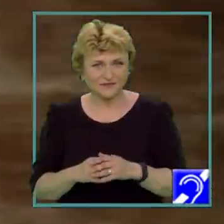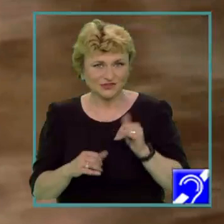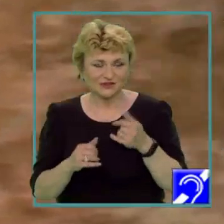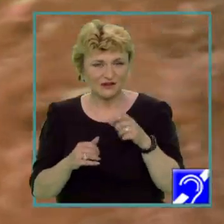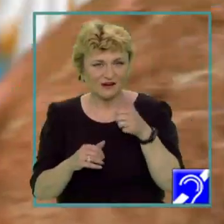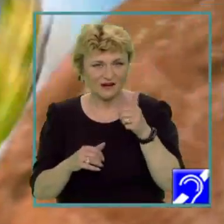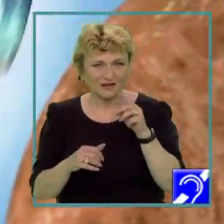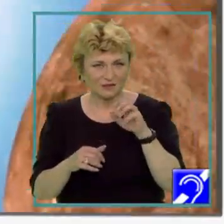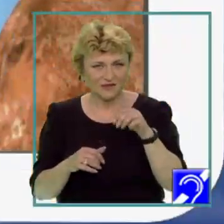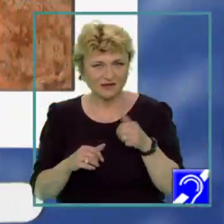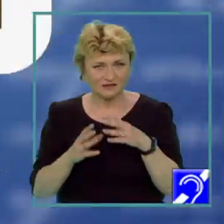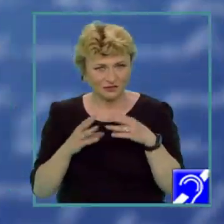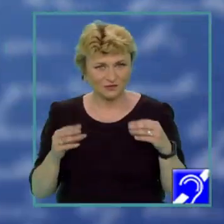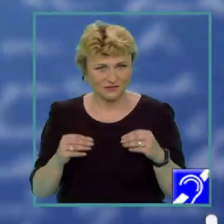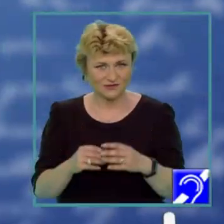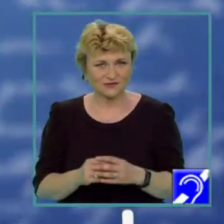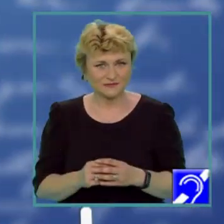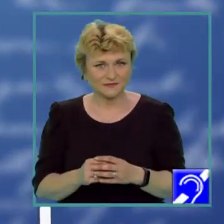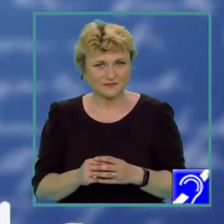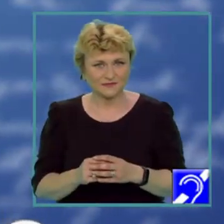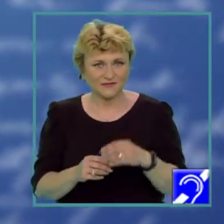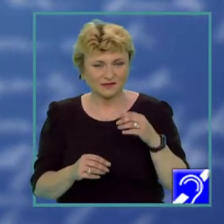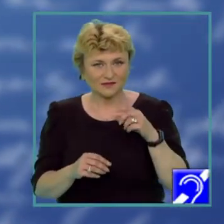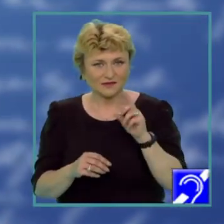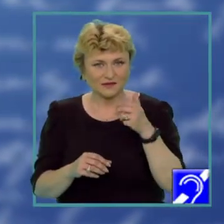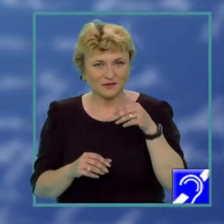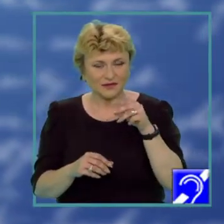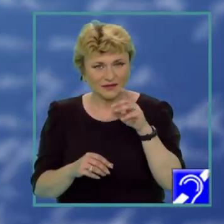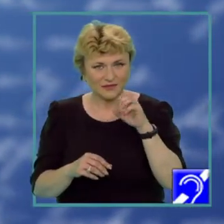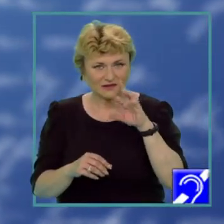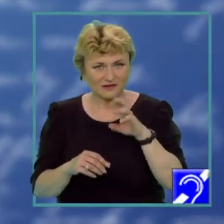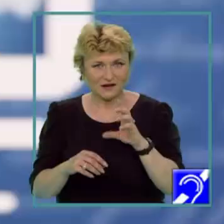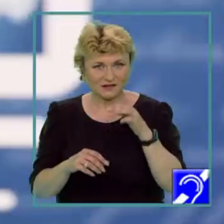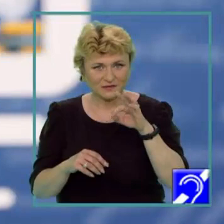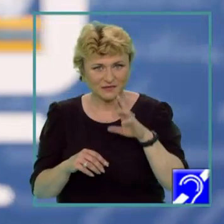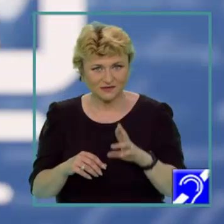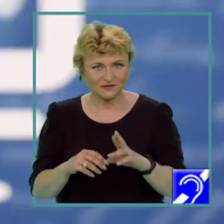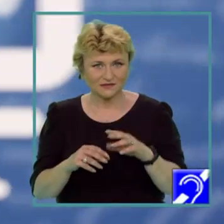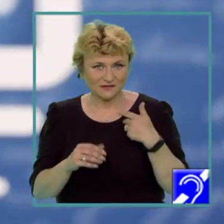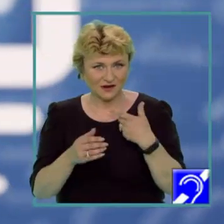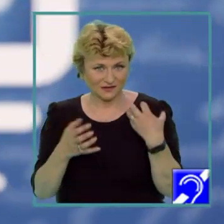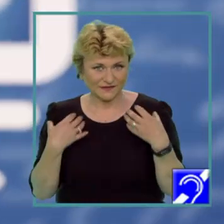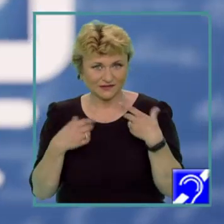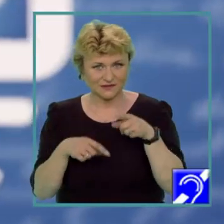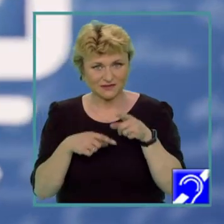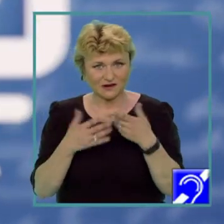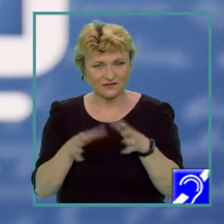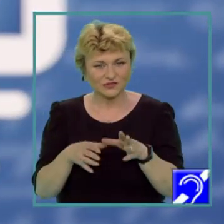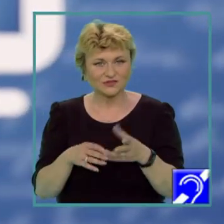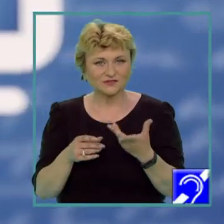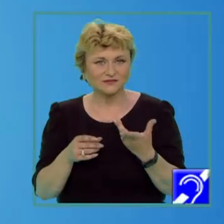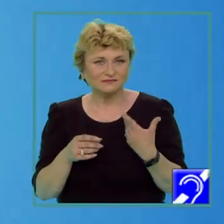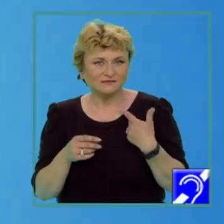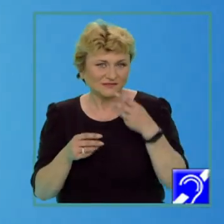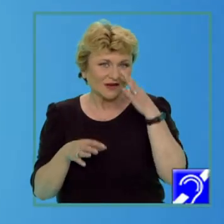române printre studenții săi sau numărat Dimitrie Pompeiu și Gheorghe Țițeica activitatea sa a fost consacrată analizei